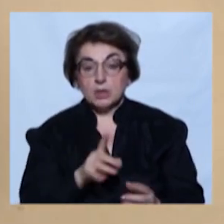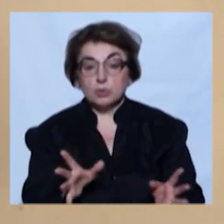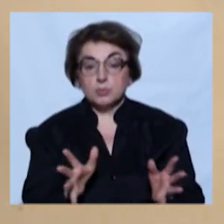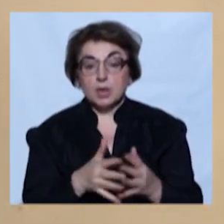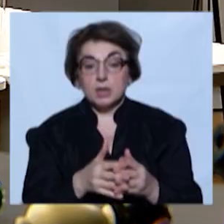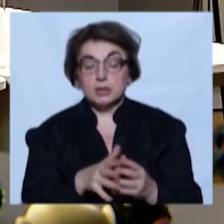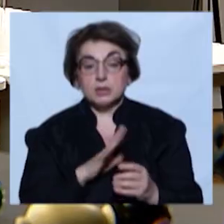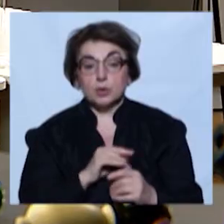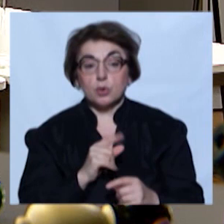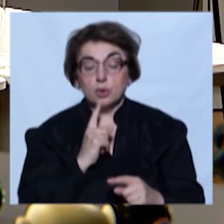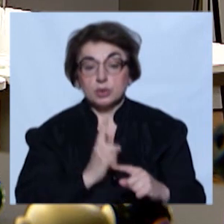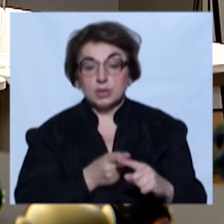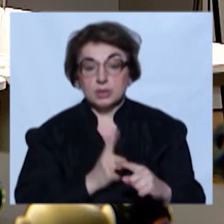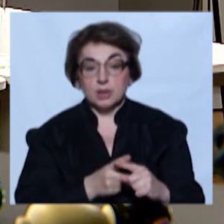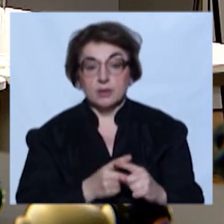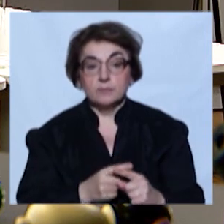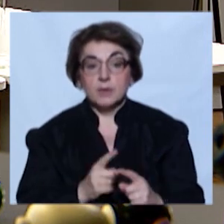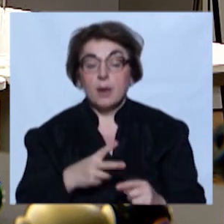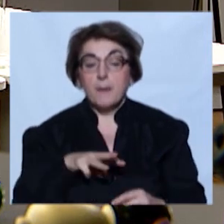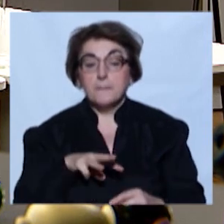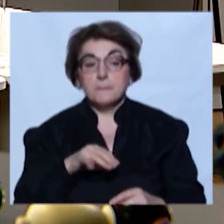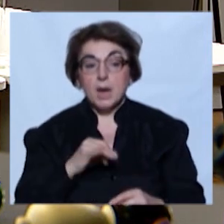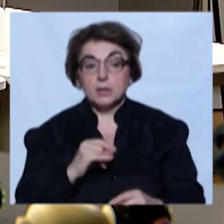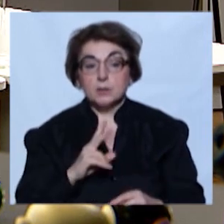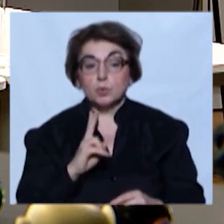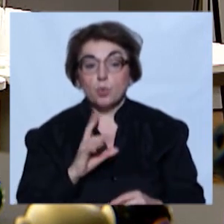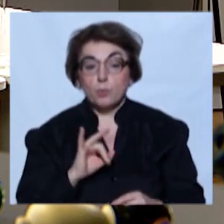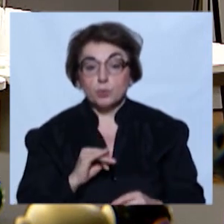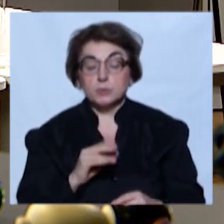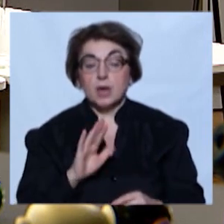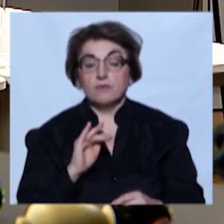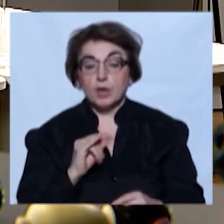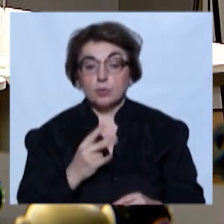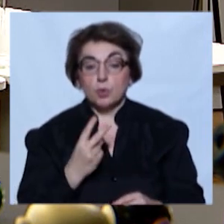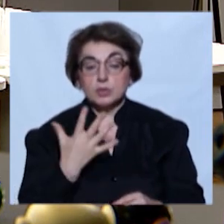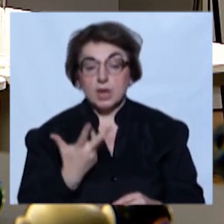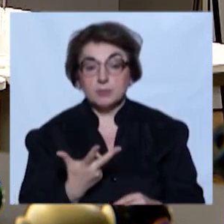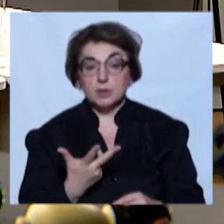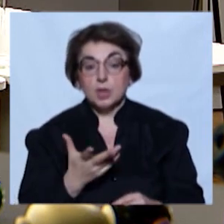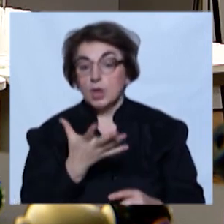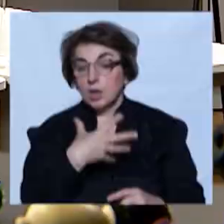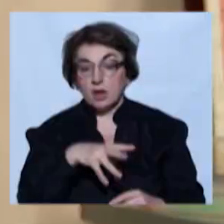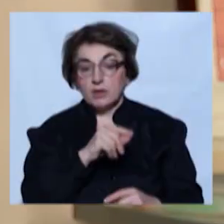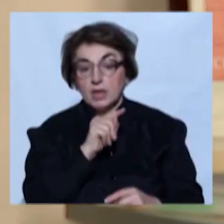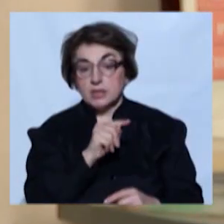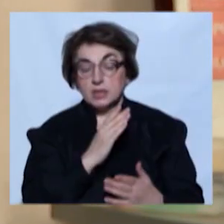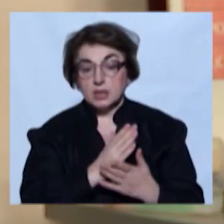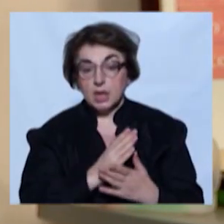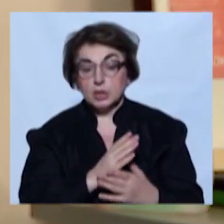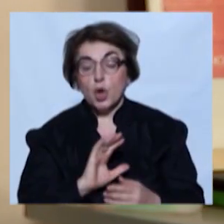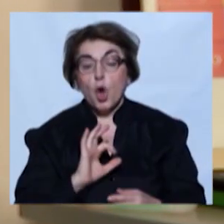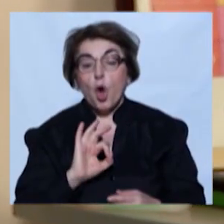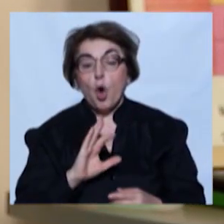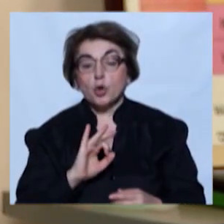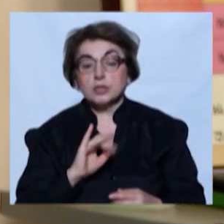რკინა. დიახ, მაგნიუმო, კუპრუმო და ფერუმ 2O3 ოქსიდებია, მეტალთა